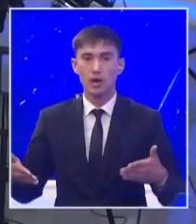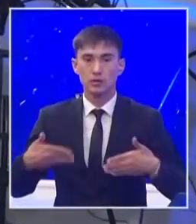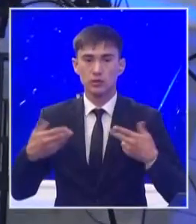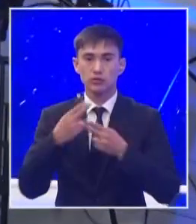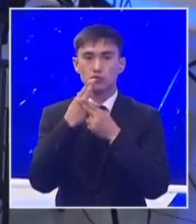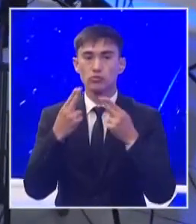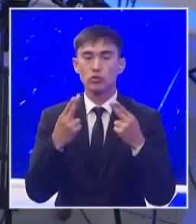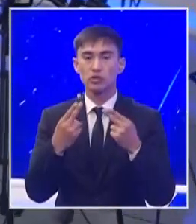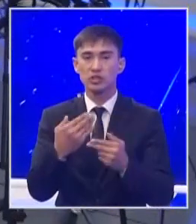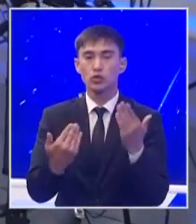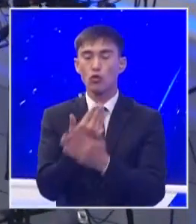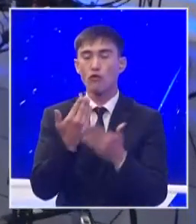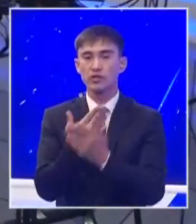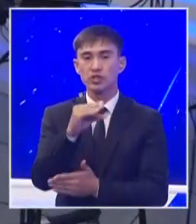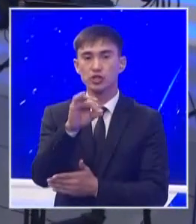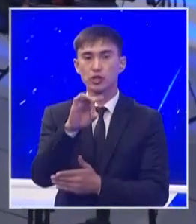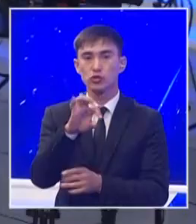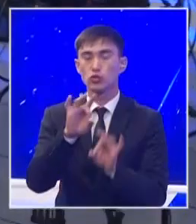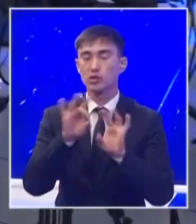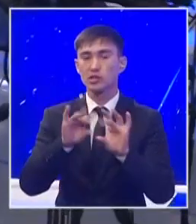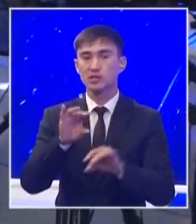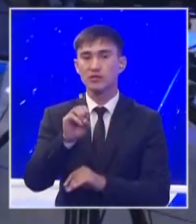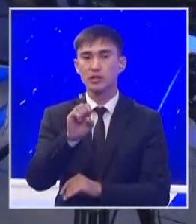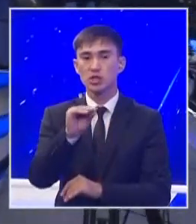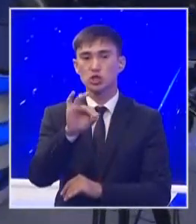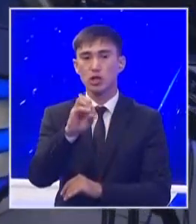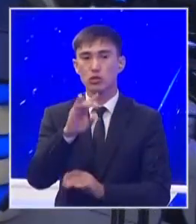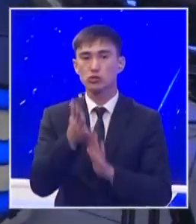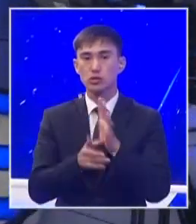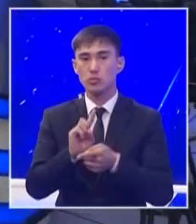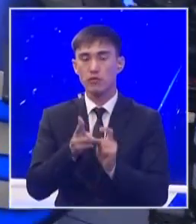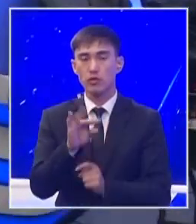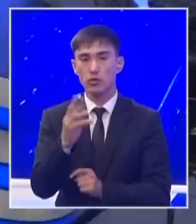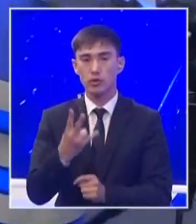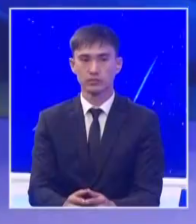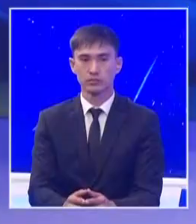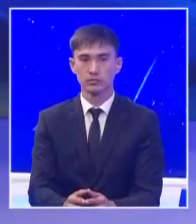Здравствуйте, в эфире телеканала «Читасун новости», в студии Жандос Назарбаев, сурдоперевод Даурина Абдрасилова.